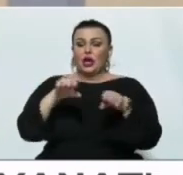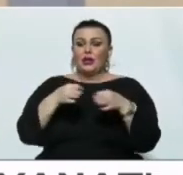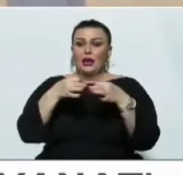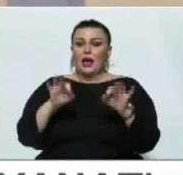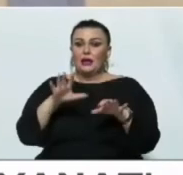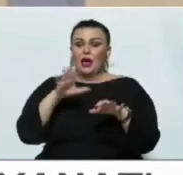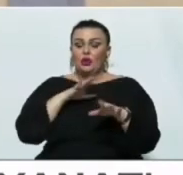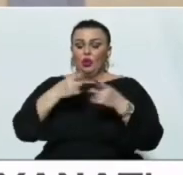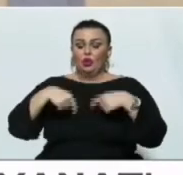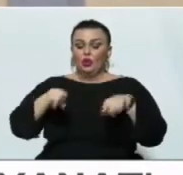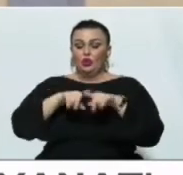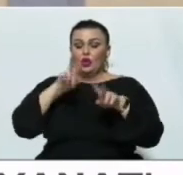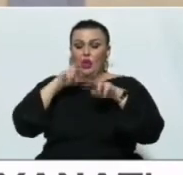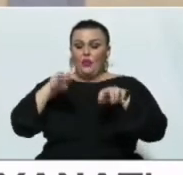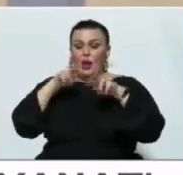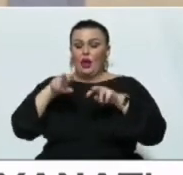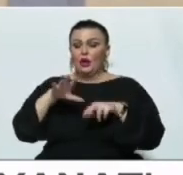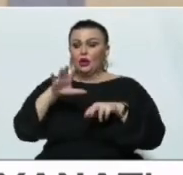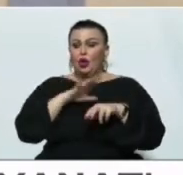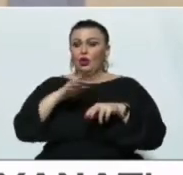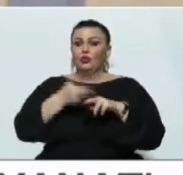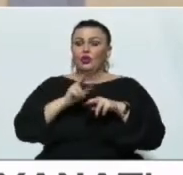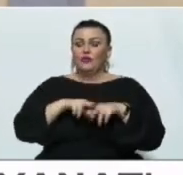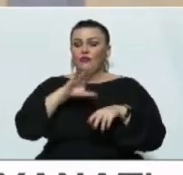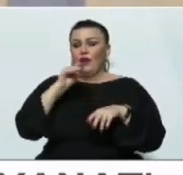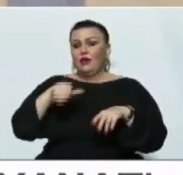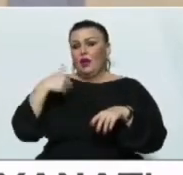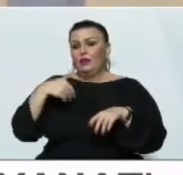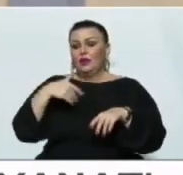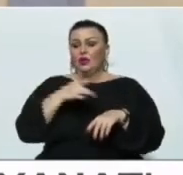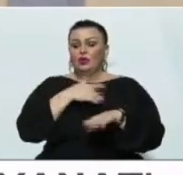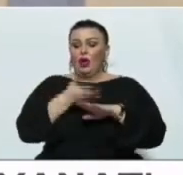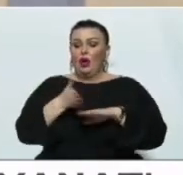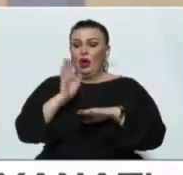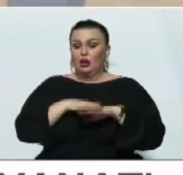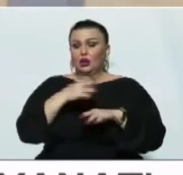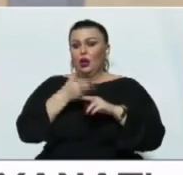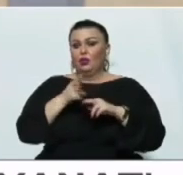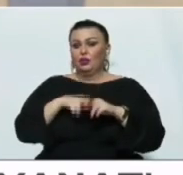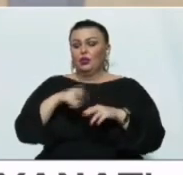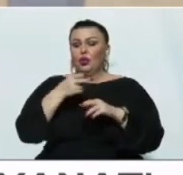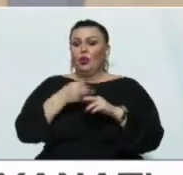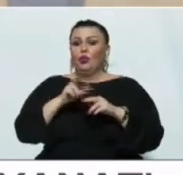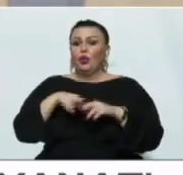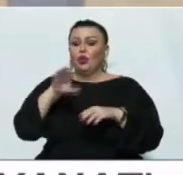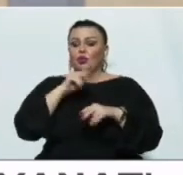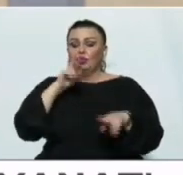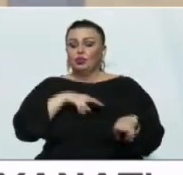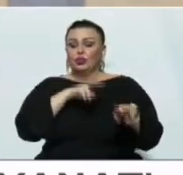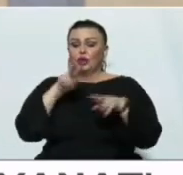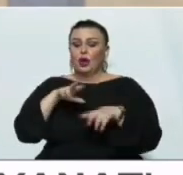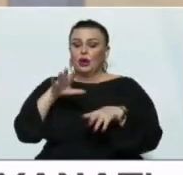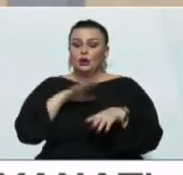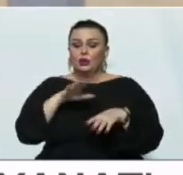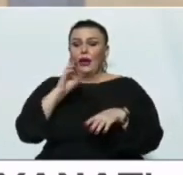olmuş ərazilərə də baxış keçirilmişdi və təbii ki, ürək ağrısıyla bütün bu mənzərələrə müşahidə elədilər və